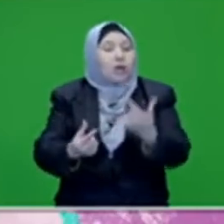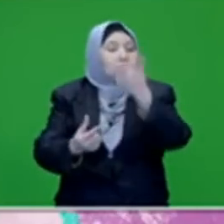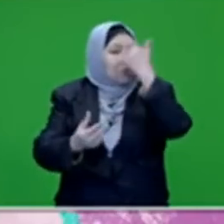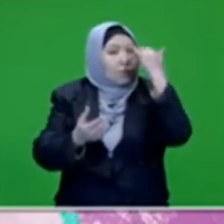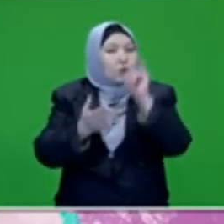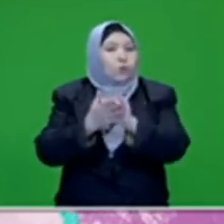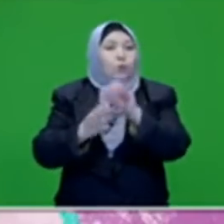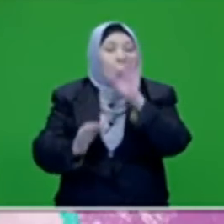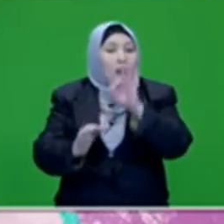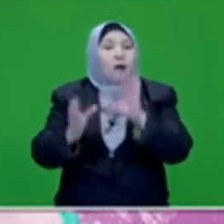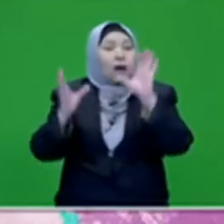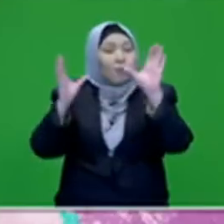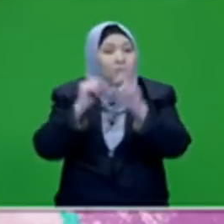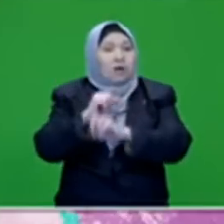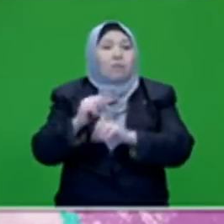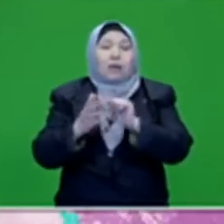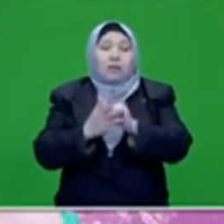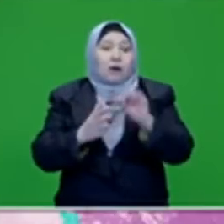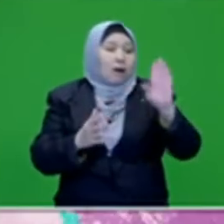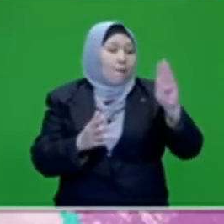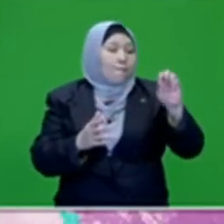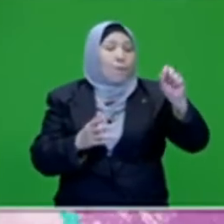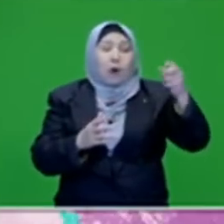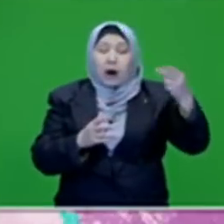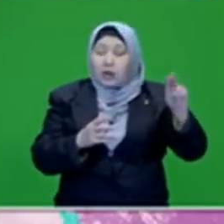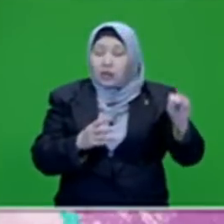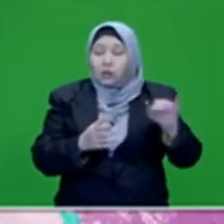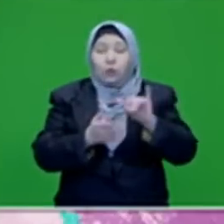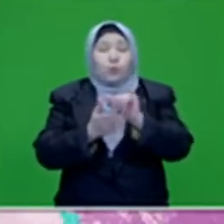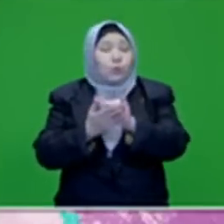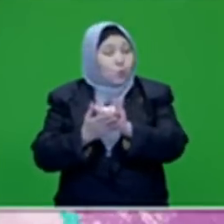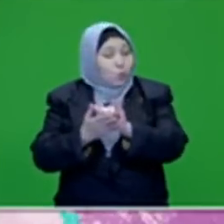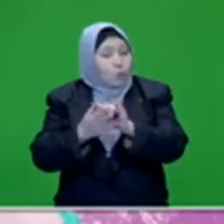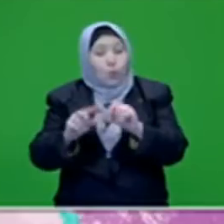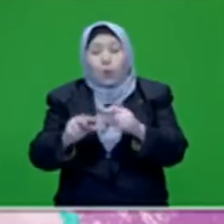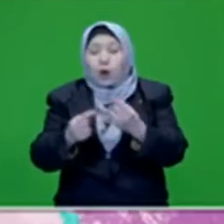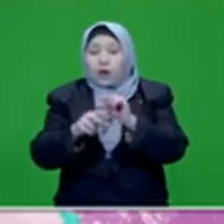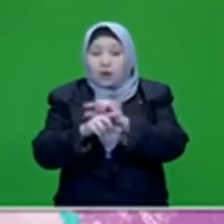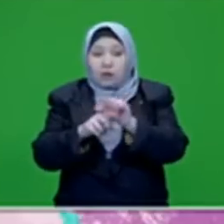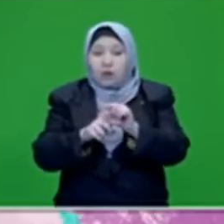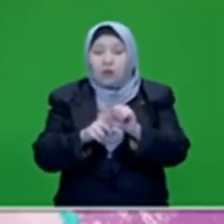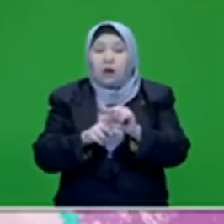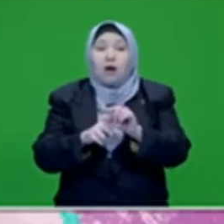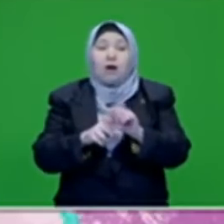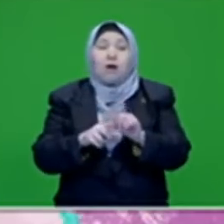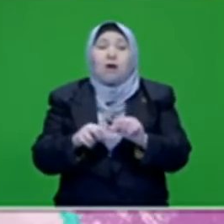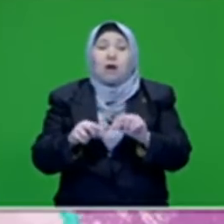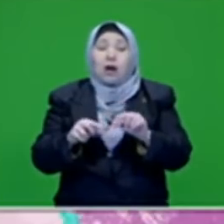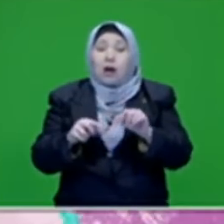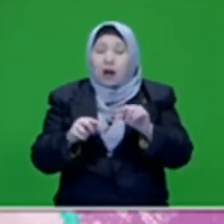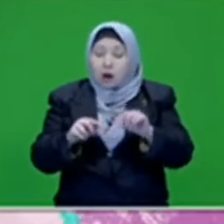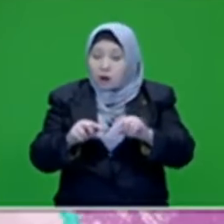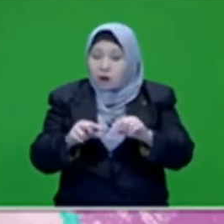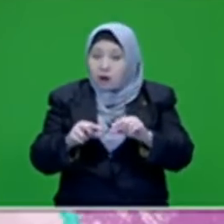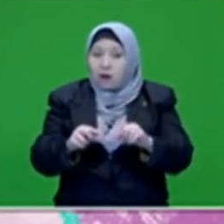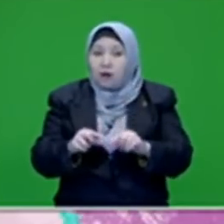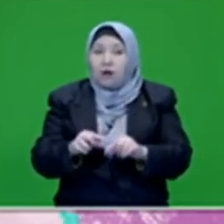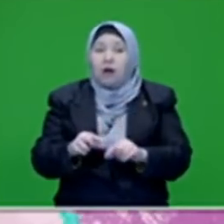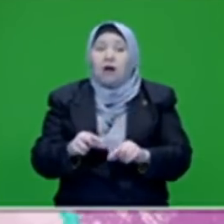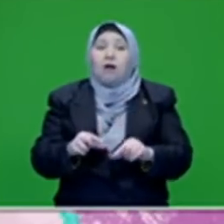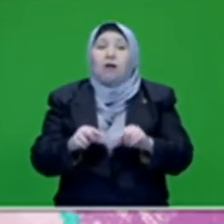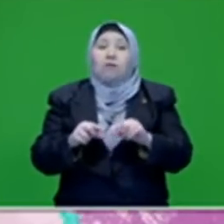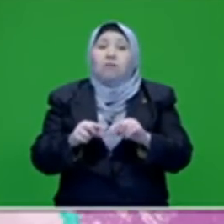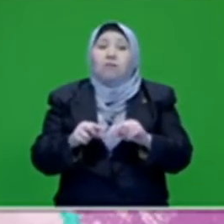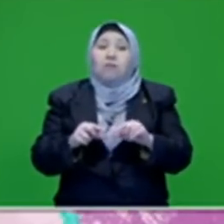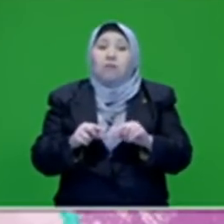nak mencabar orang, hatu burhanakum in kuntum sadiqin. Subhanallah. Dia tak kata, hatu Quranakum. Dia kata, hatu